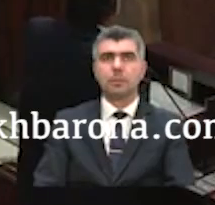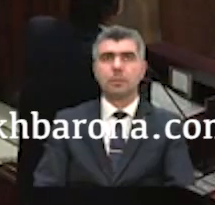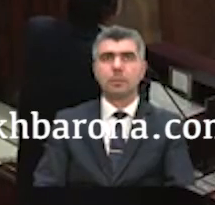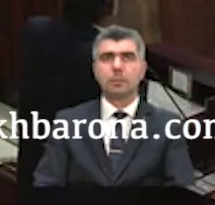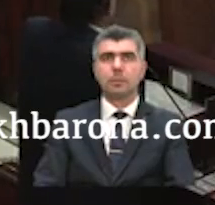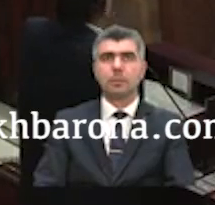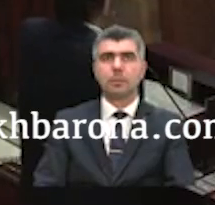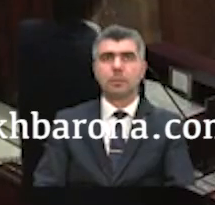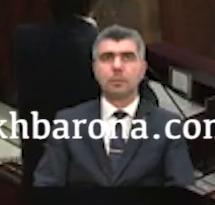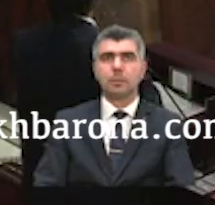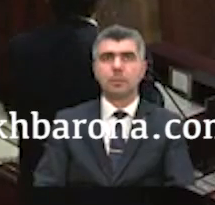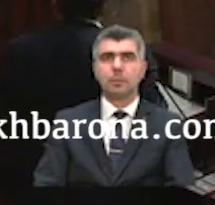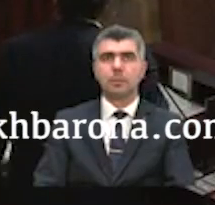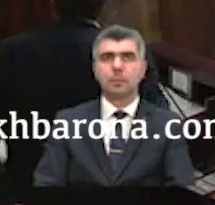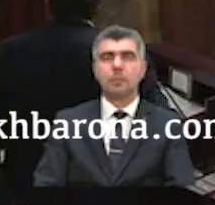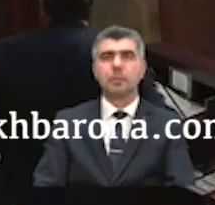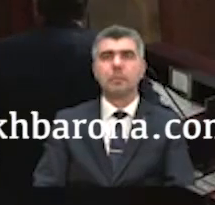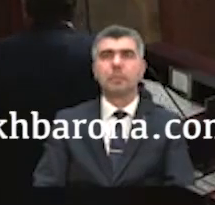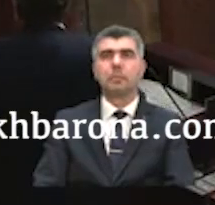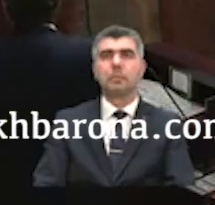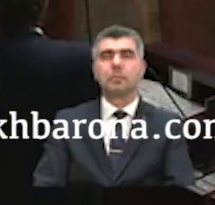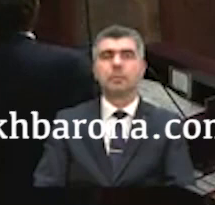اشوف